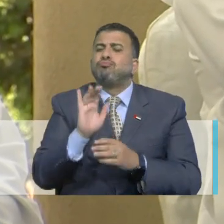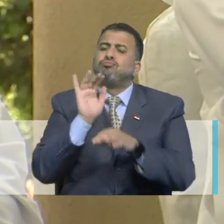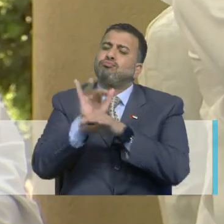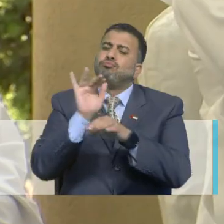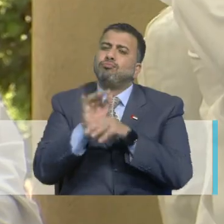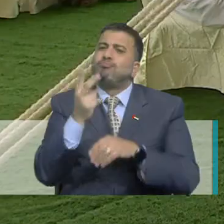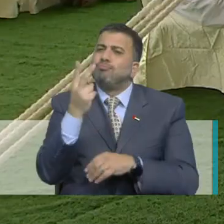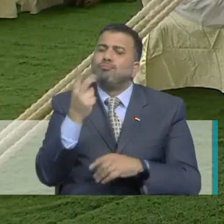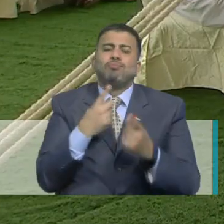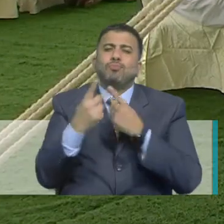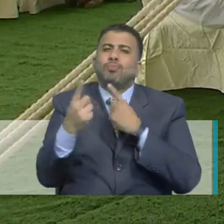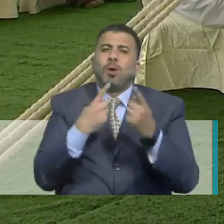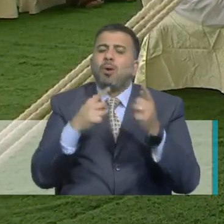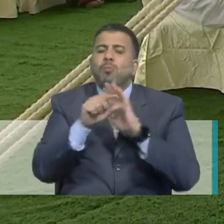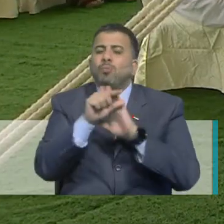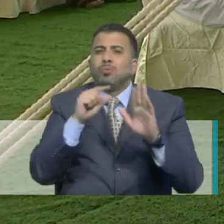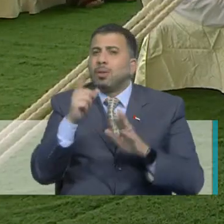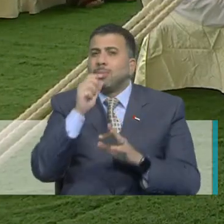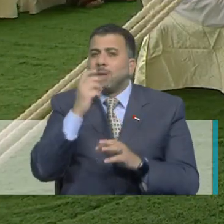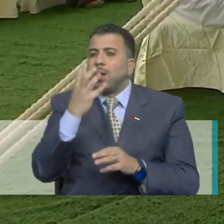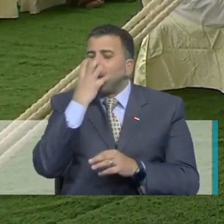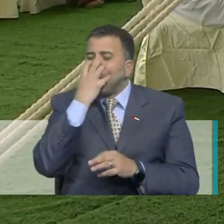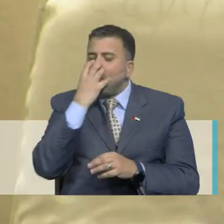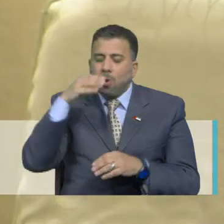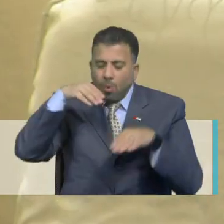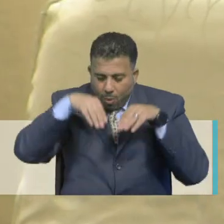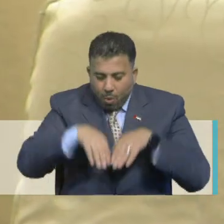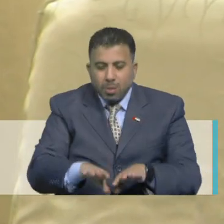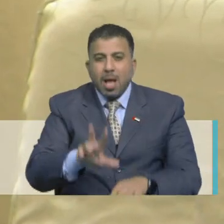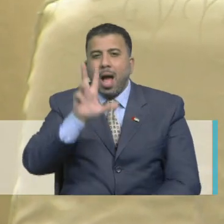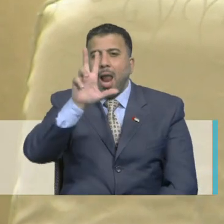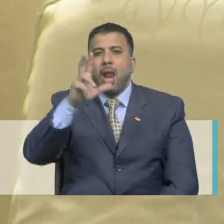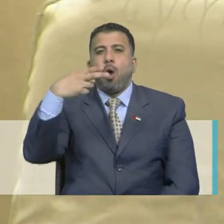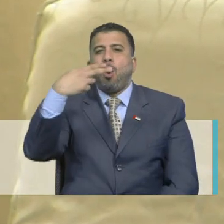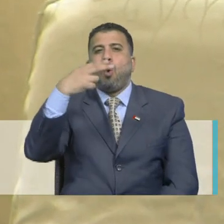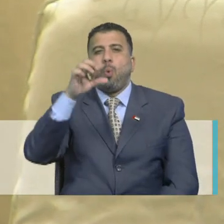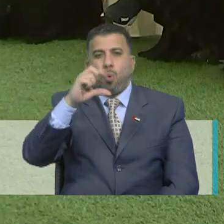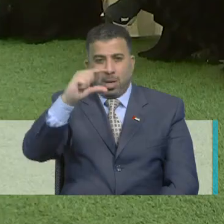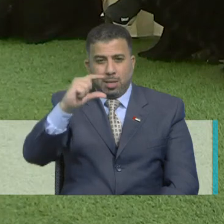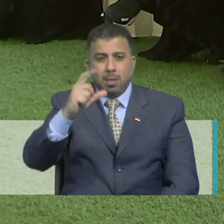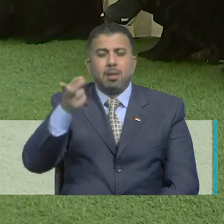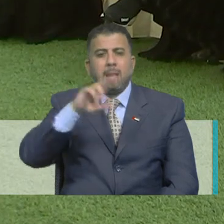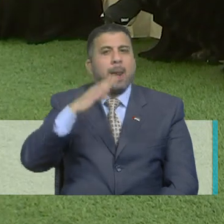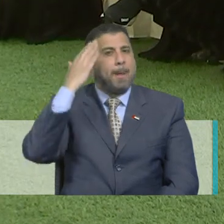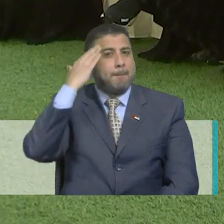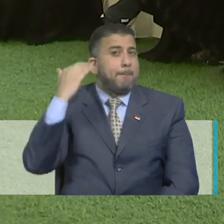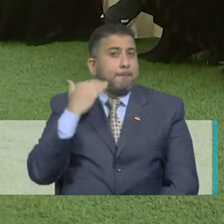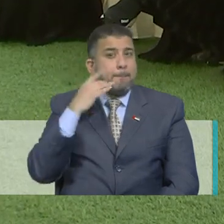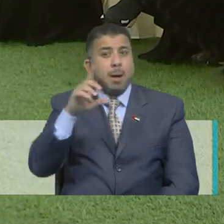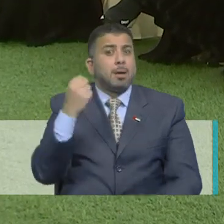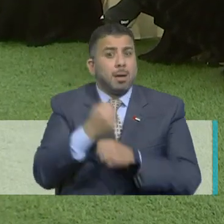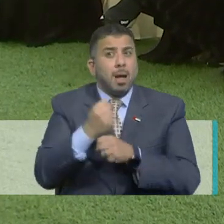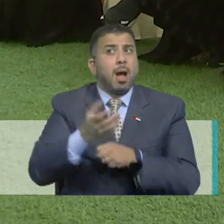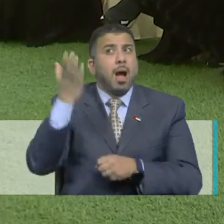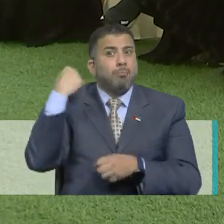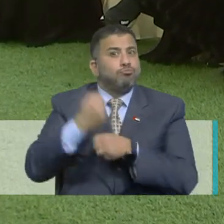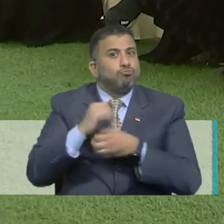إحداهما ناقشت ما يسمى الغوص العود، والأخرى ناقشت دور المرأة خلال تلك